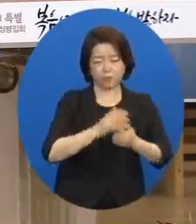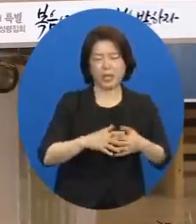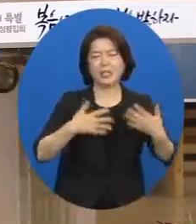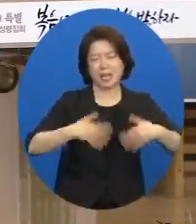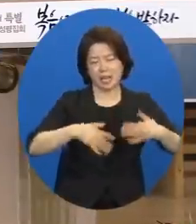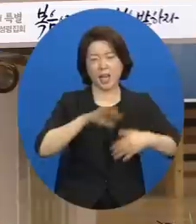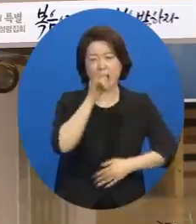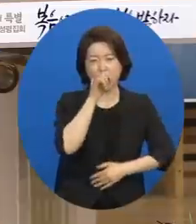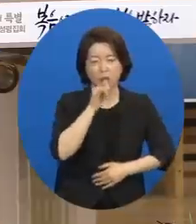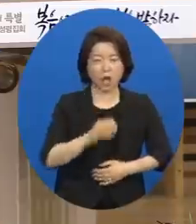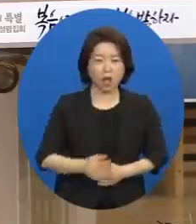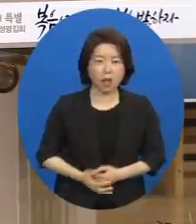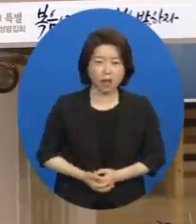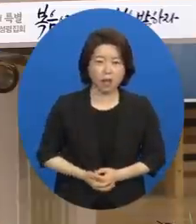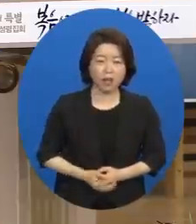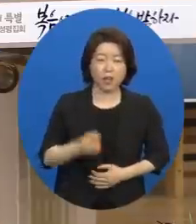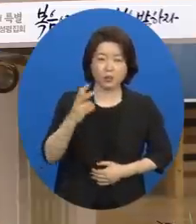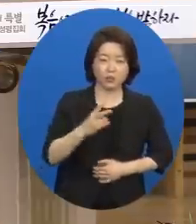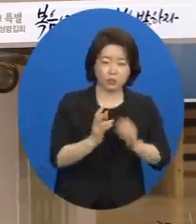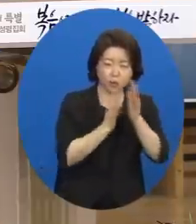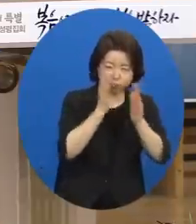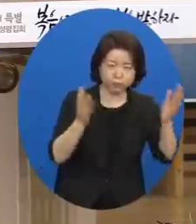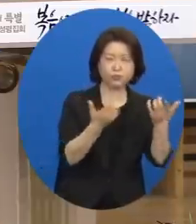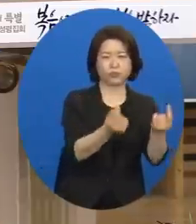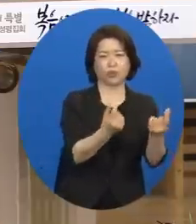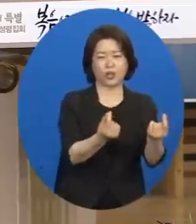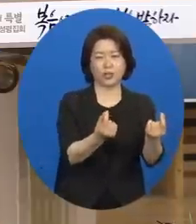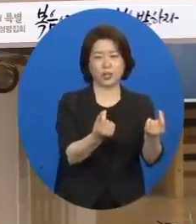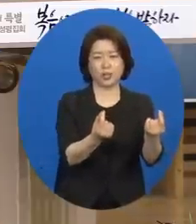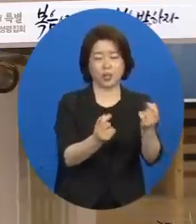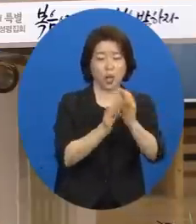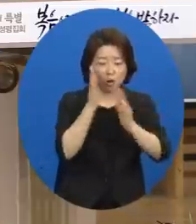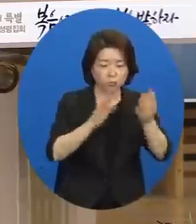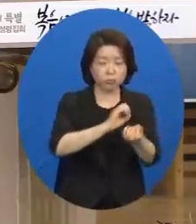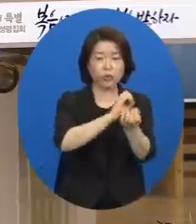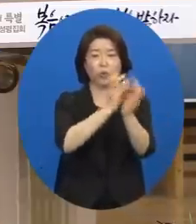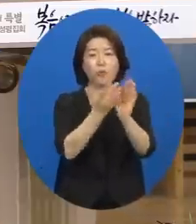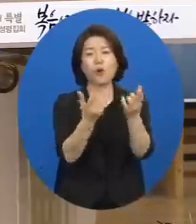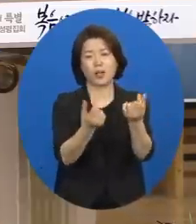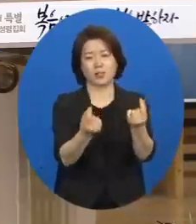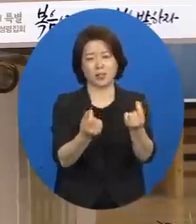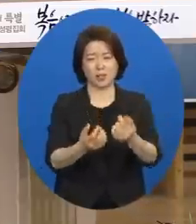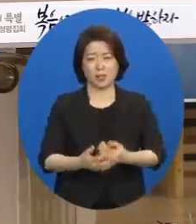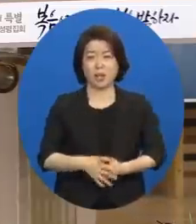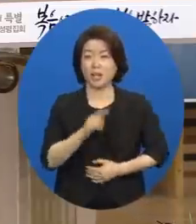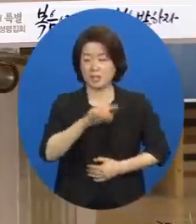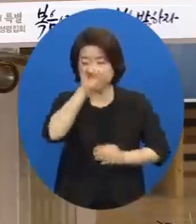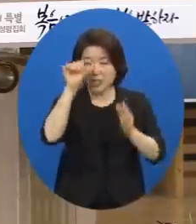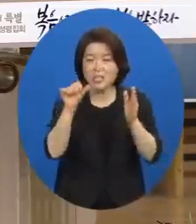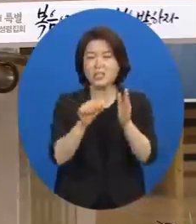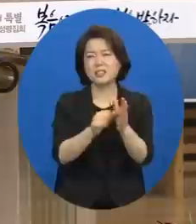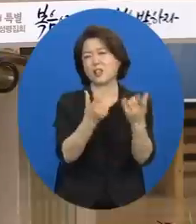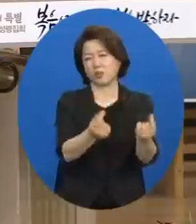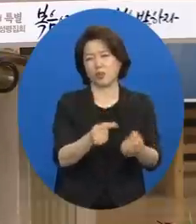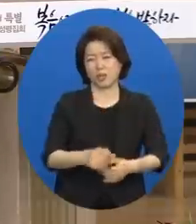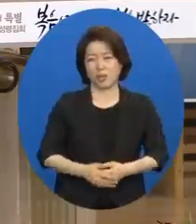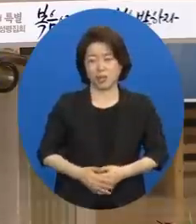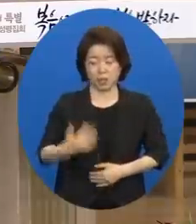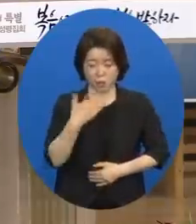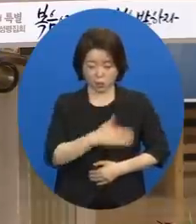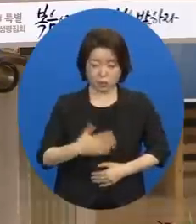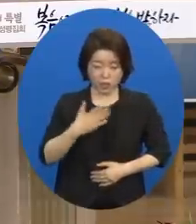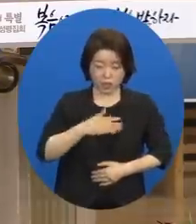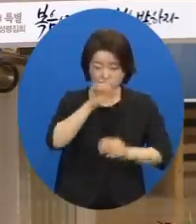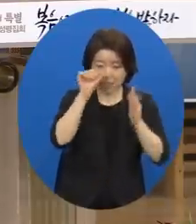유약합니다. 그러니까 풀과 같고 풀의 꽃과 같다고 말합니다. 이게 인생입니다. 우리의 육체가 내